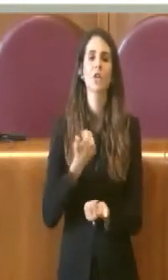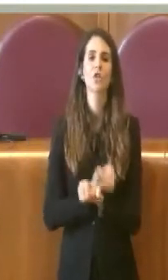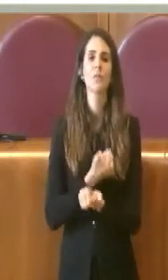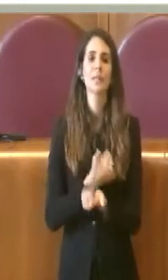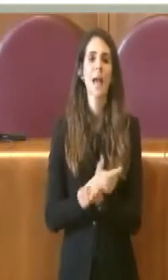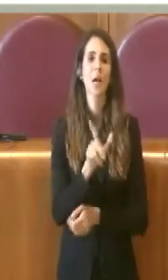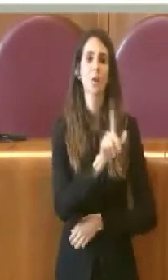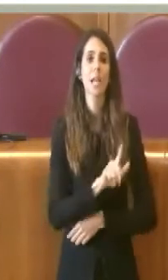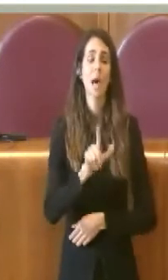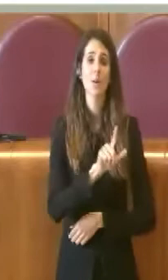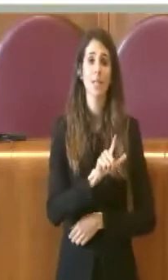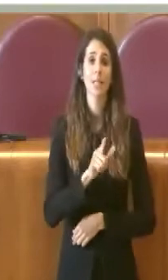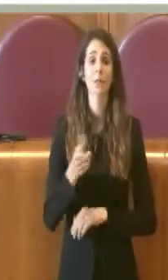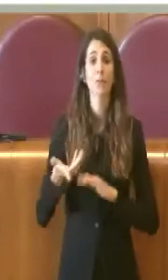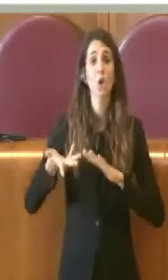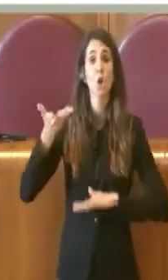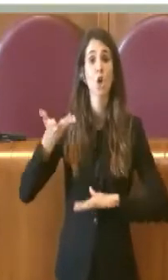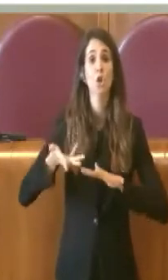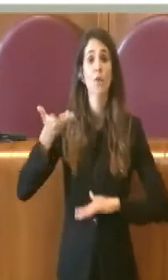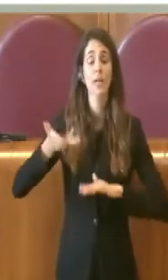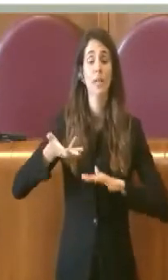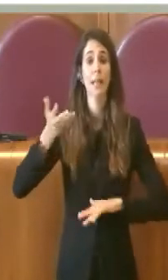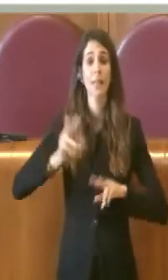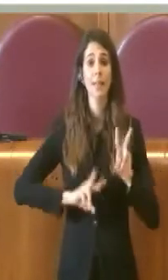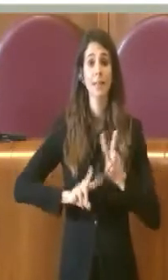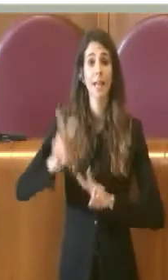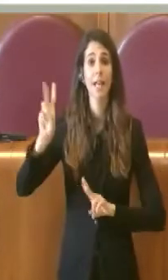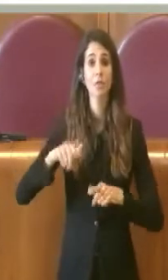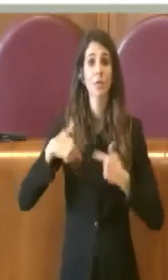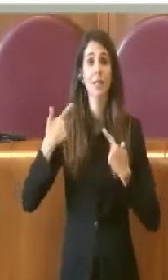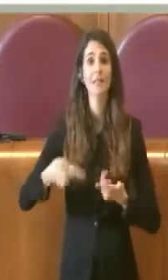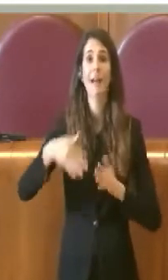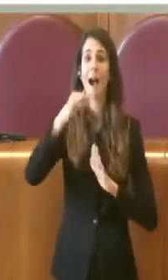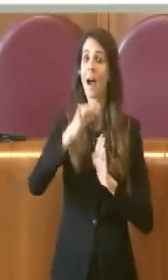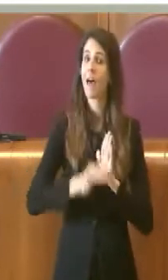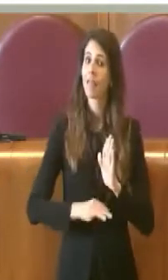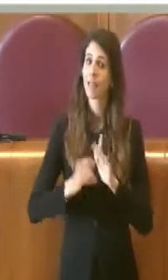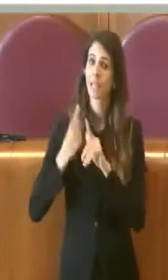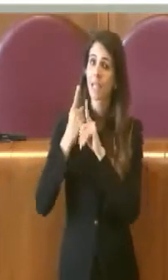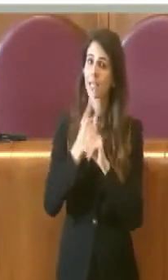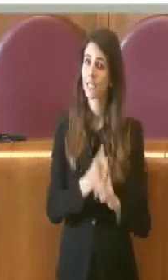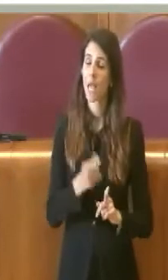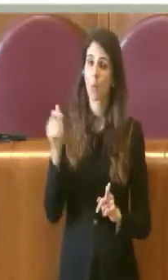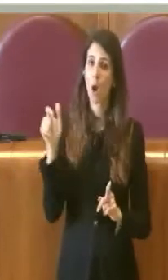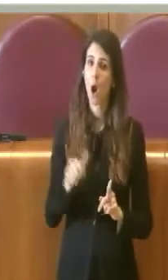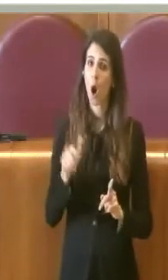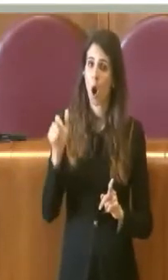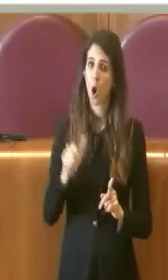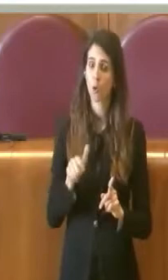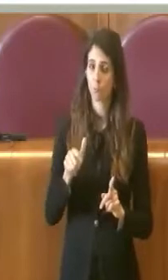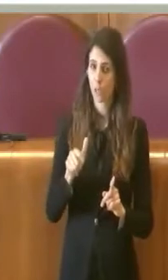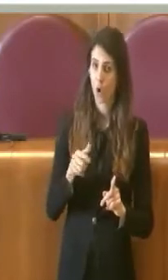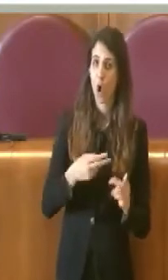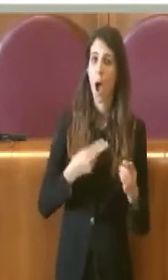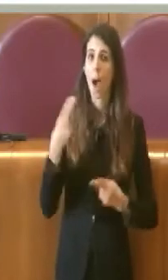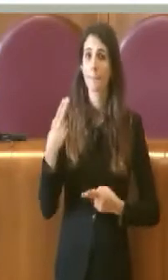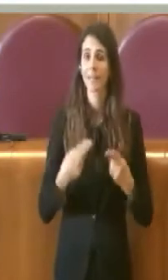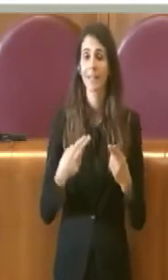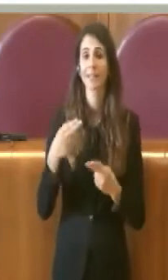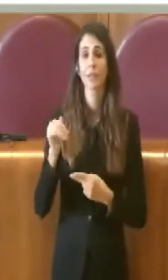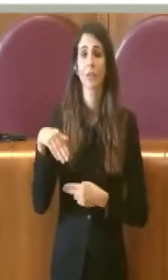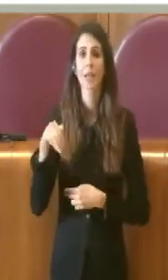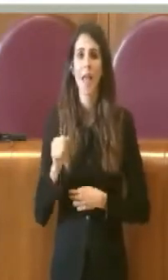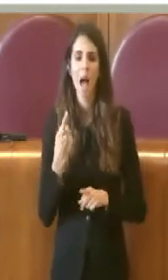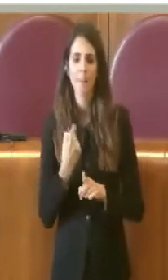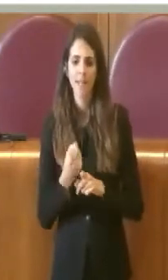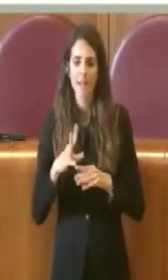intervenire la soprintendenza nazionale, che ha dato delle disposizioni precise su cosa l'amministrazione AMA